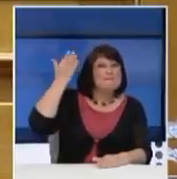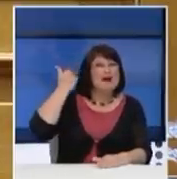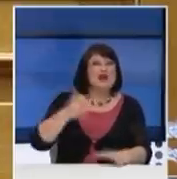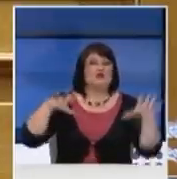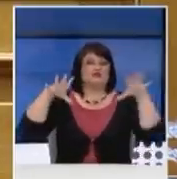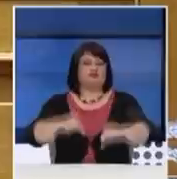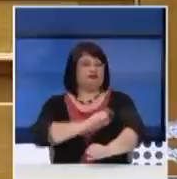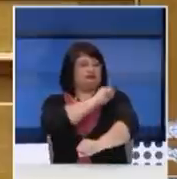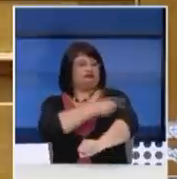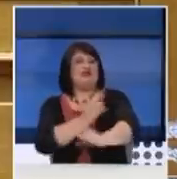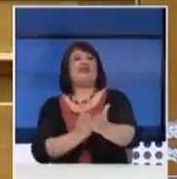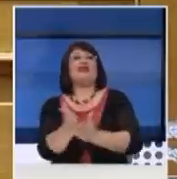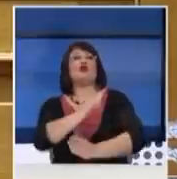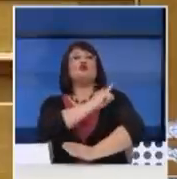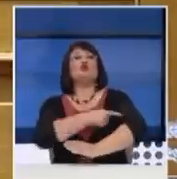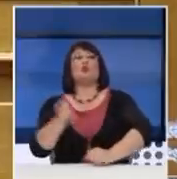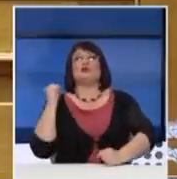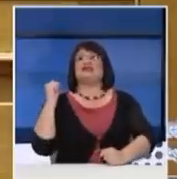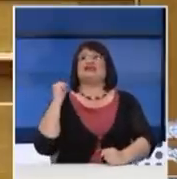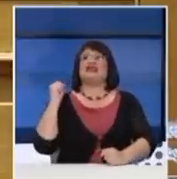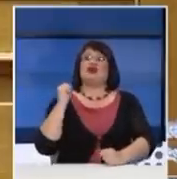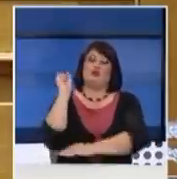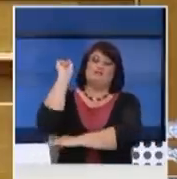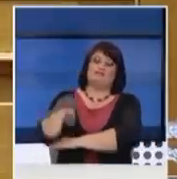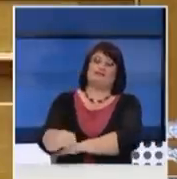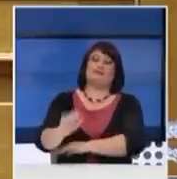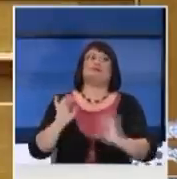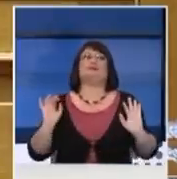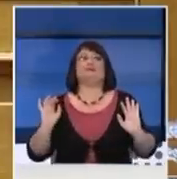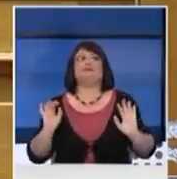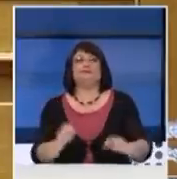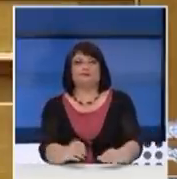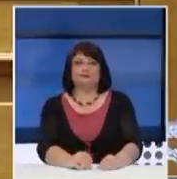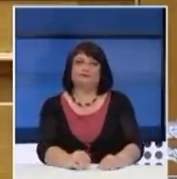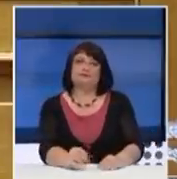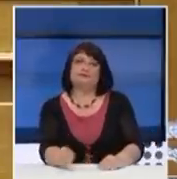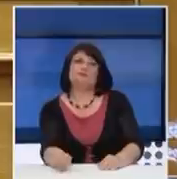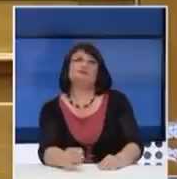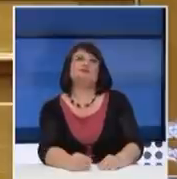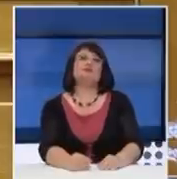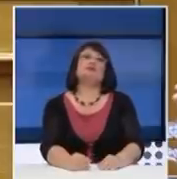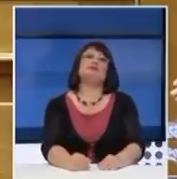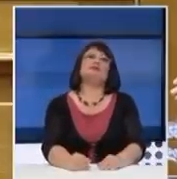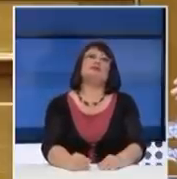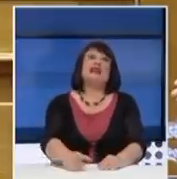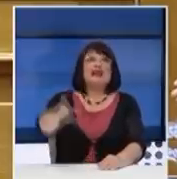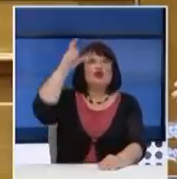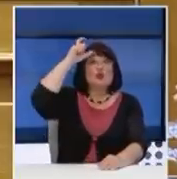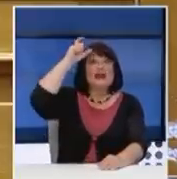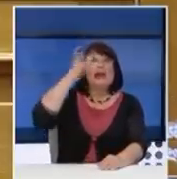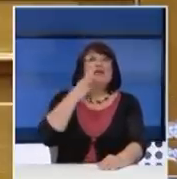της ισχύως, το δίκαιο του ισχυρού. Και ουσιαστικά, θα σας το ξαναπώ ακόμη μια φορά, ο μεγάλος τρομοκράτης της Μεσογείου είναι η